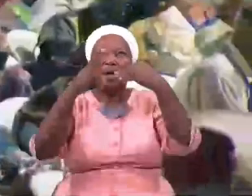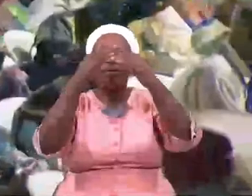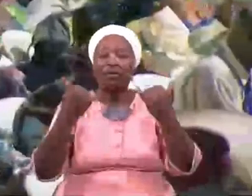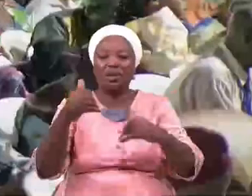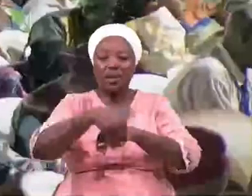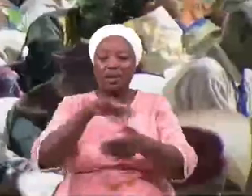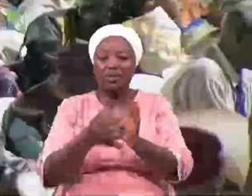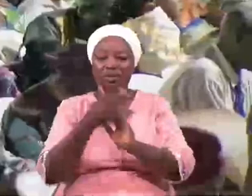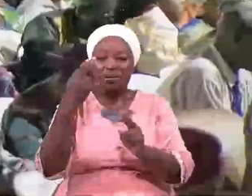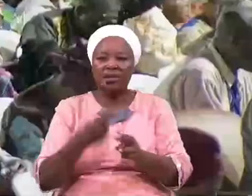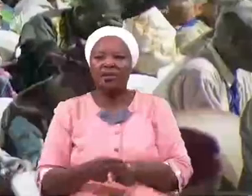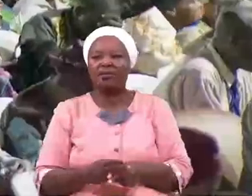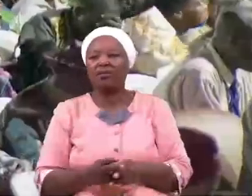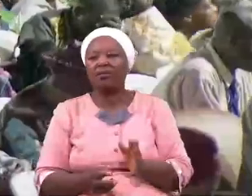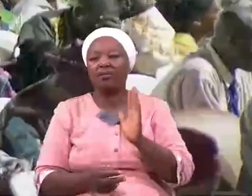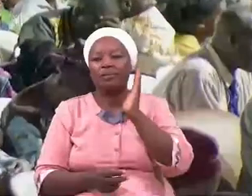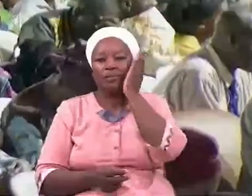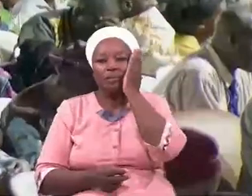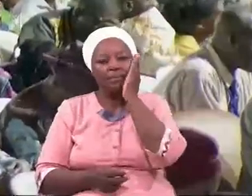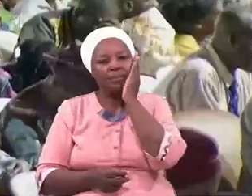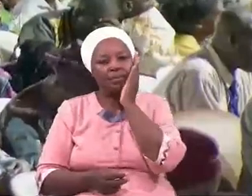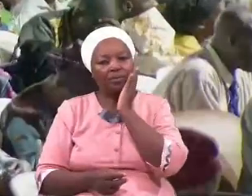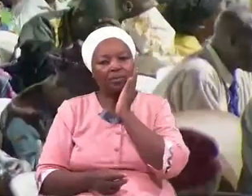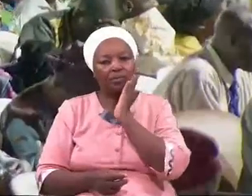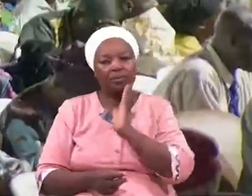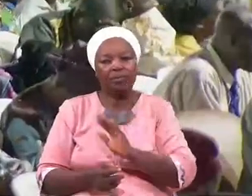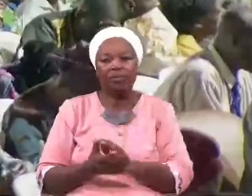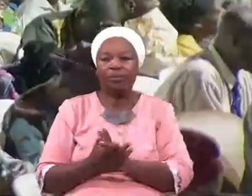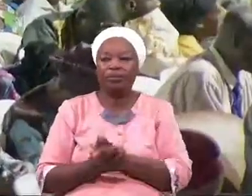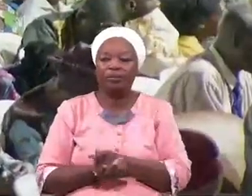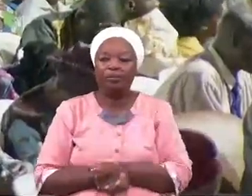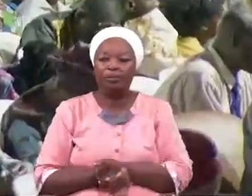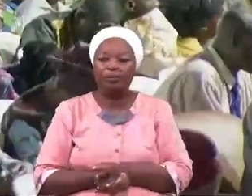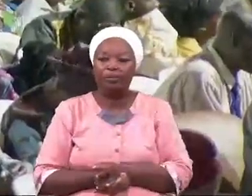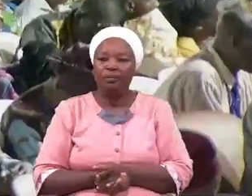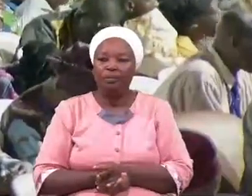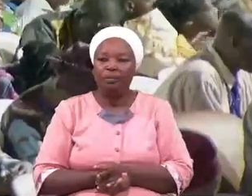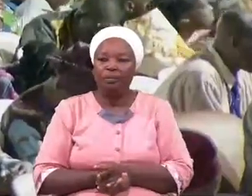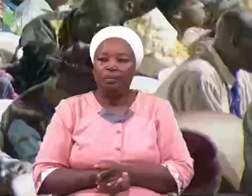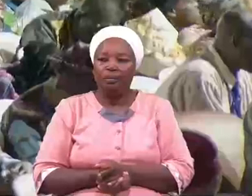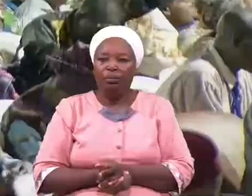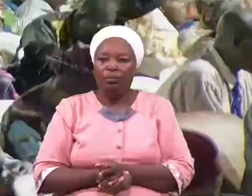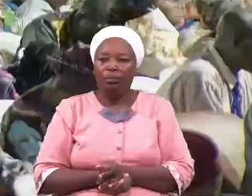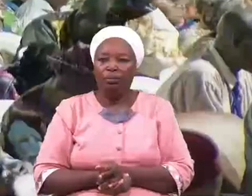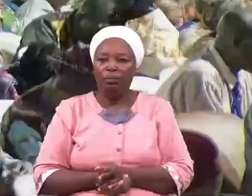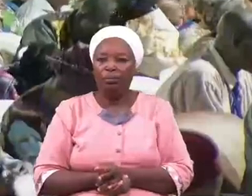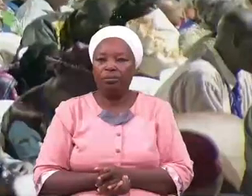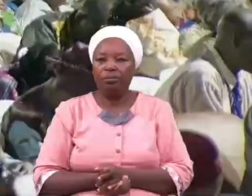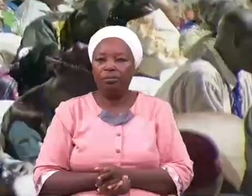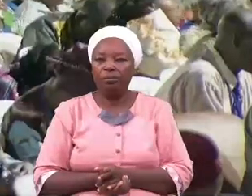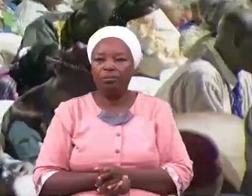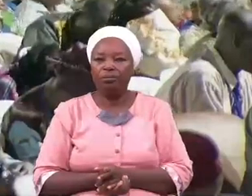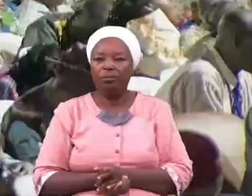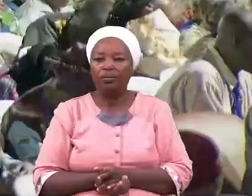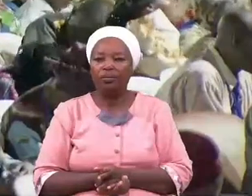Après cette session de conseil, je viendrai prier pour vous et votre guérison et miracle sont garantis ce soir pour